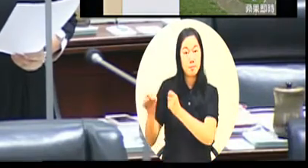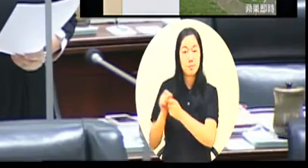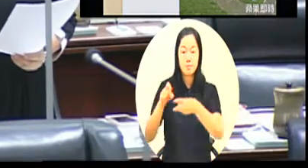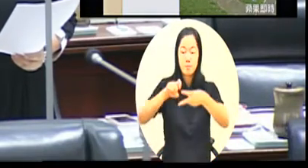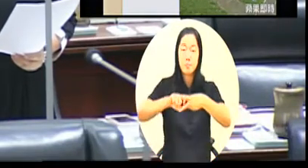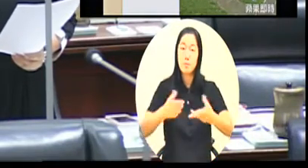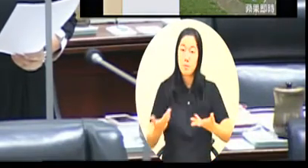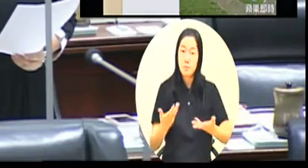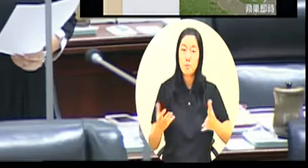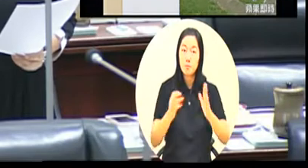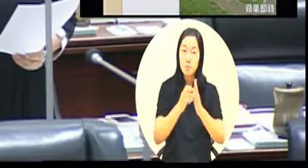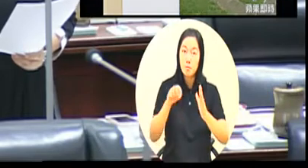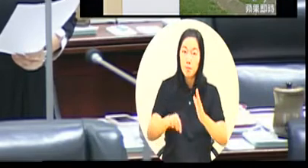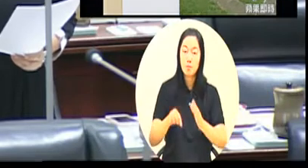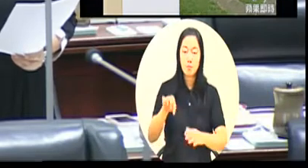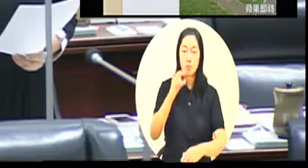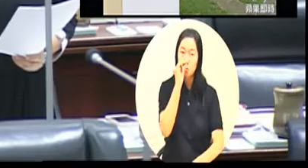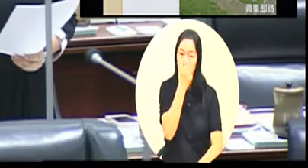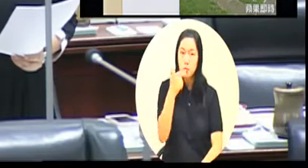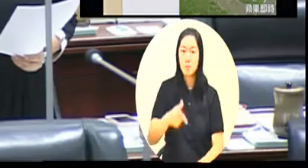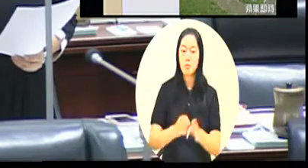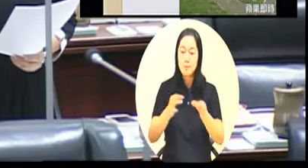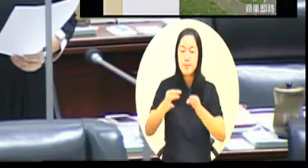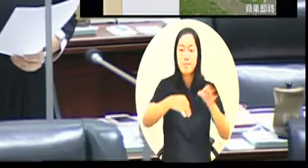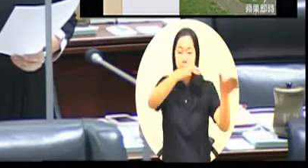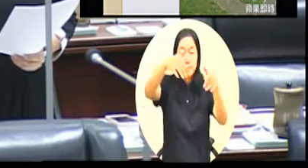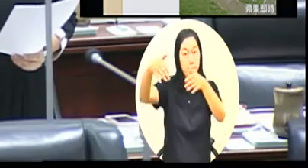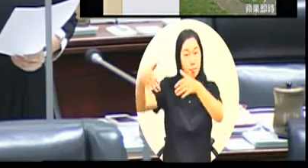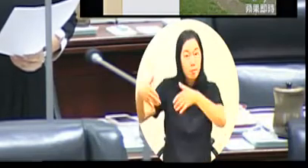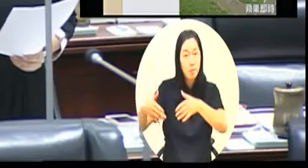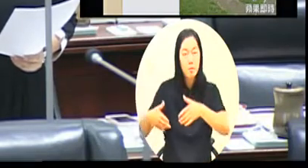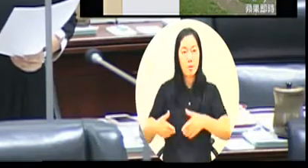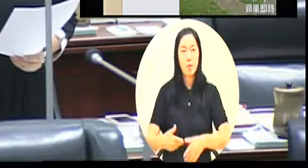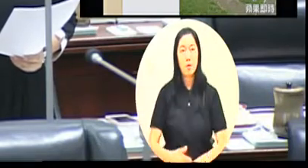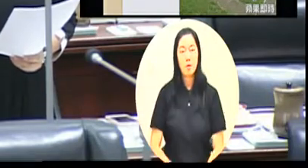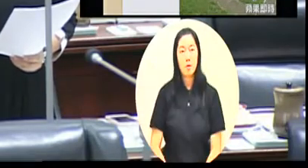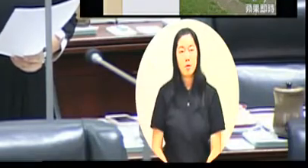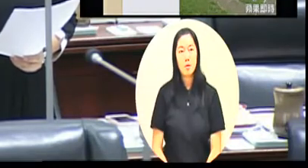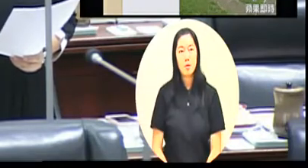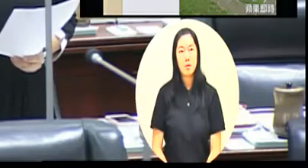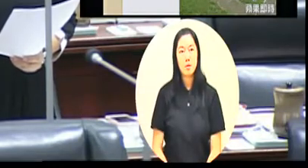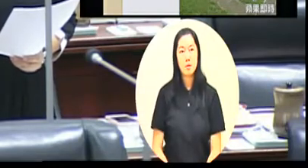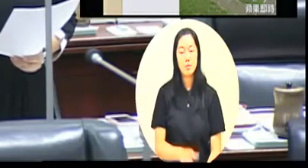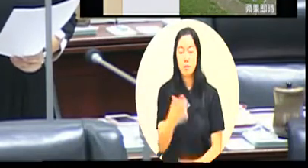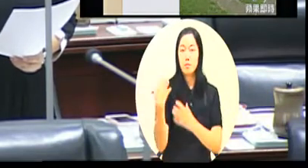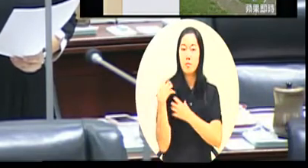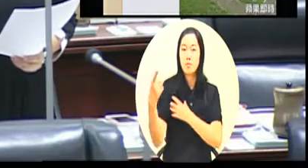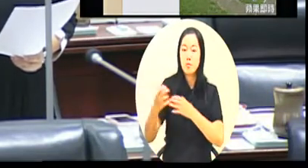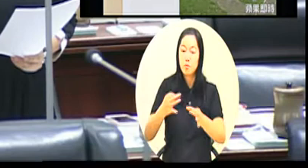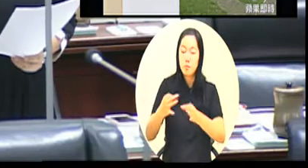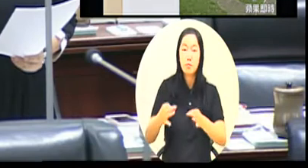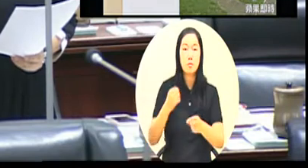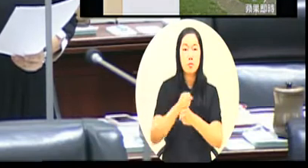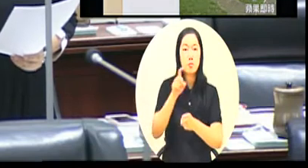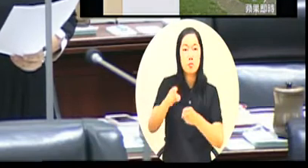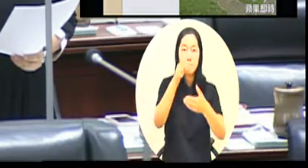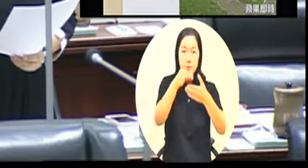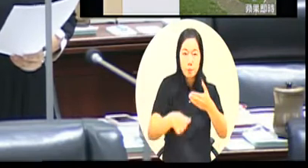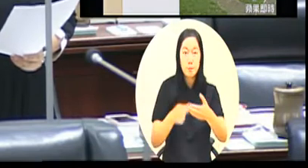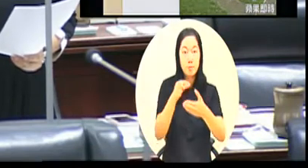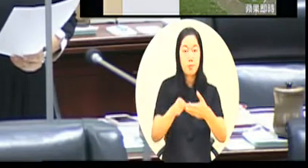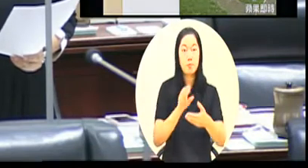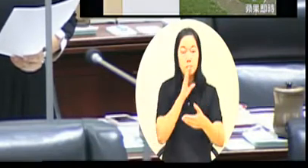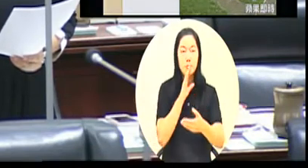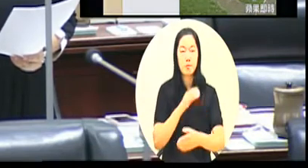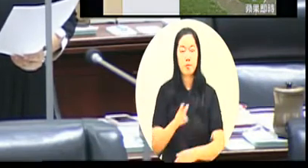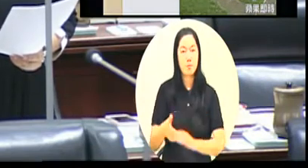特别的对于这些招商，这些商人，这些承包商也做了一些规范，就是说一